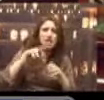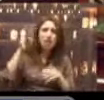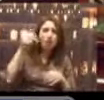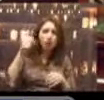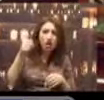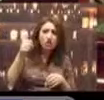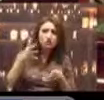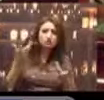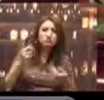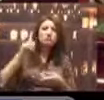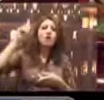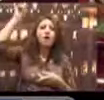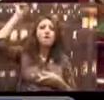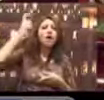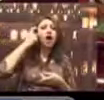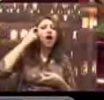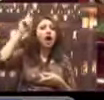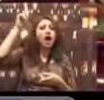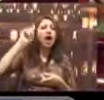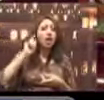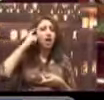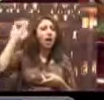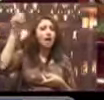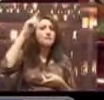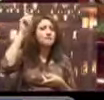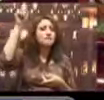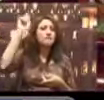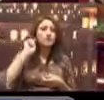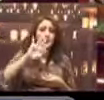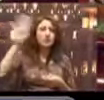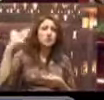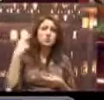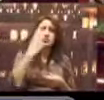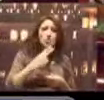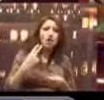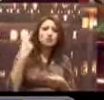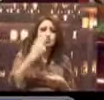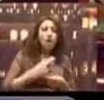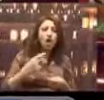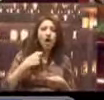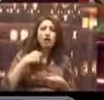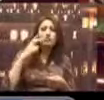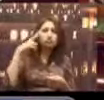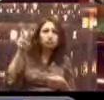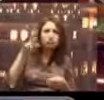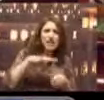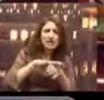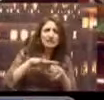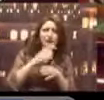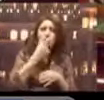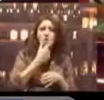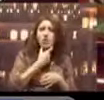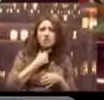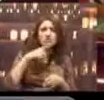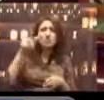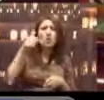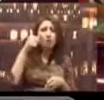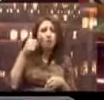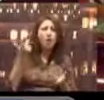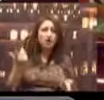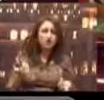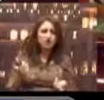وبعدين ربنا سبحانه وتعالى يعني اعلى واعلم. يعني انا حتى اتسالت السؤال ده كتير جدا، وقلت توسمت في الراجل ده ان هو يكون لنا يا